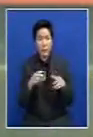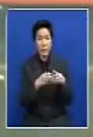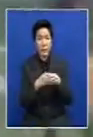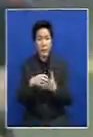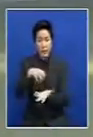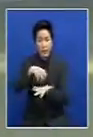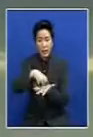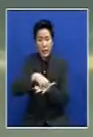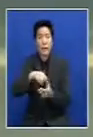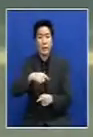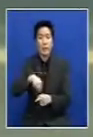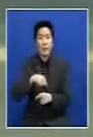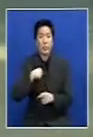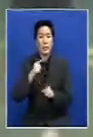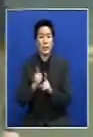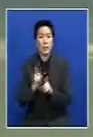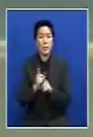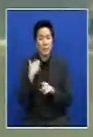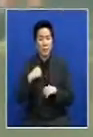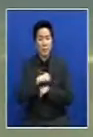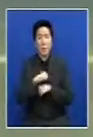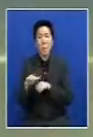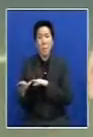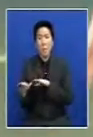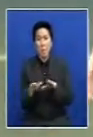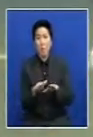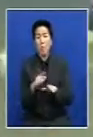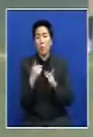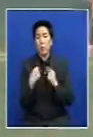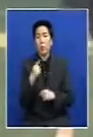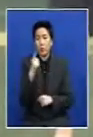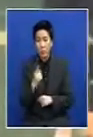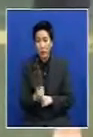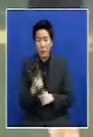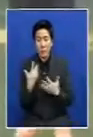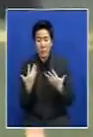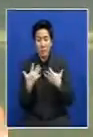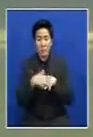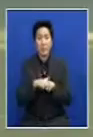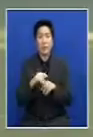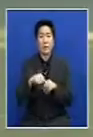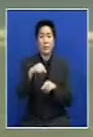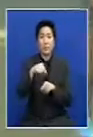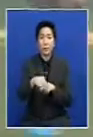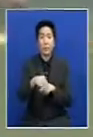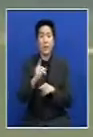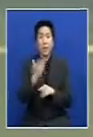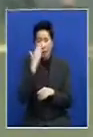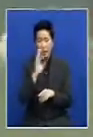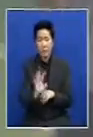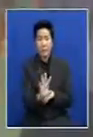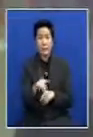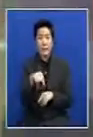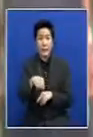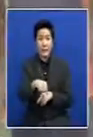ดันกลางมีมูซาเดมเบเล่นะครับน่าจะฟิตอันเป็นสตาร์ทเป็นตัวจริงด้วยประสานงานกับอักเซลวิสเซลนะครับแนวรุกมียานิกก